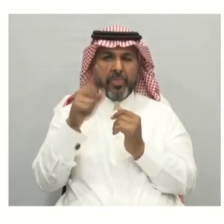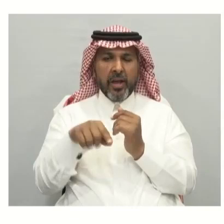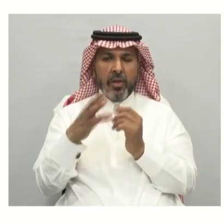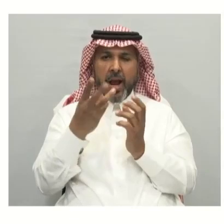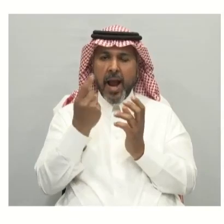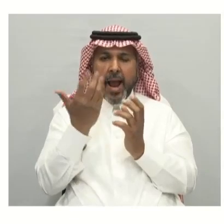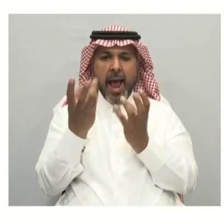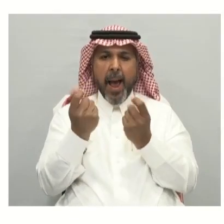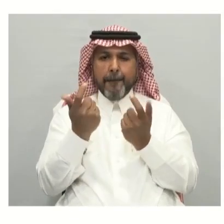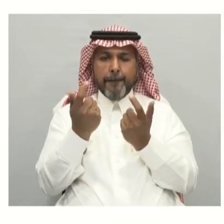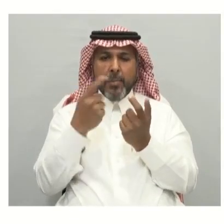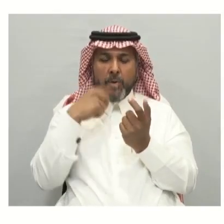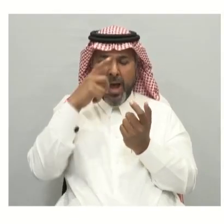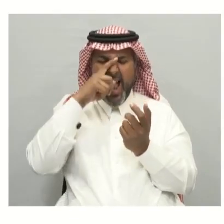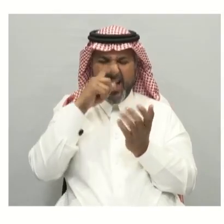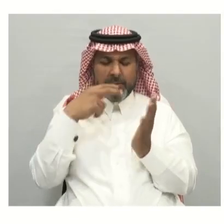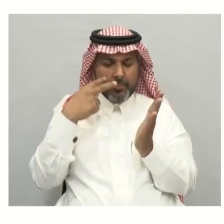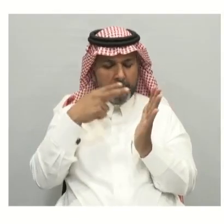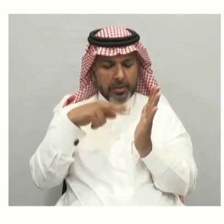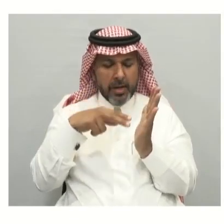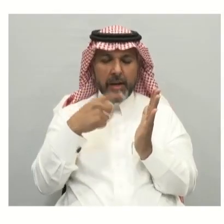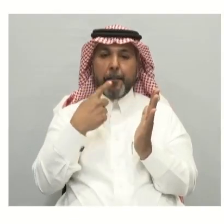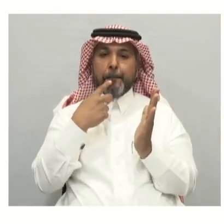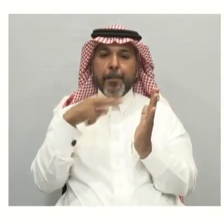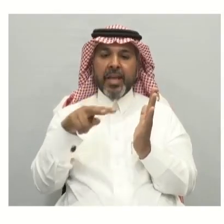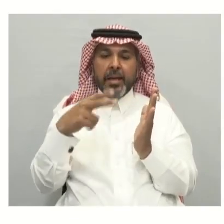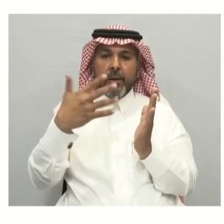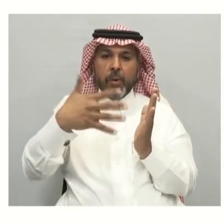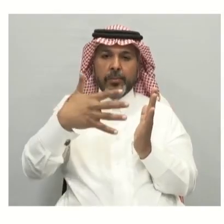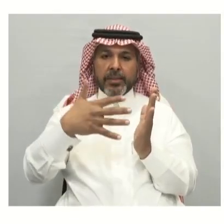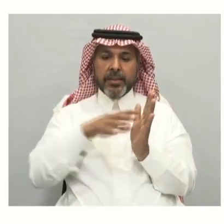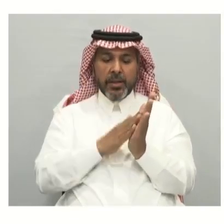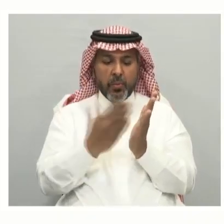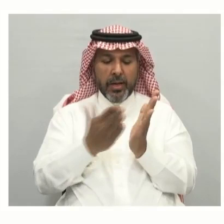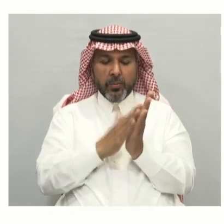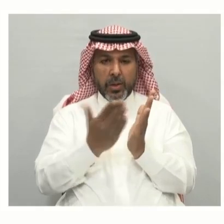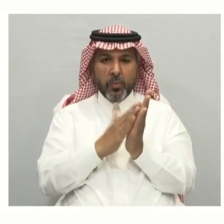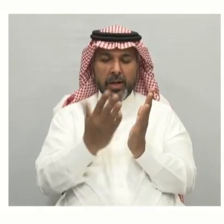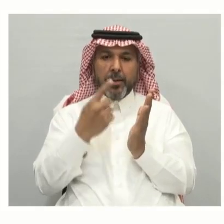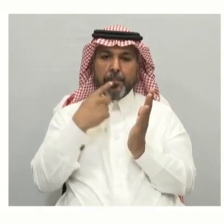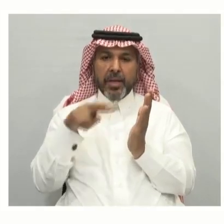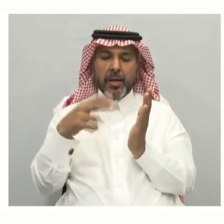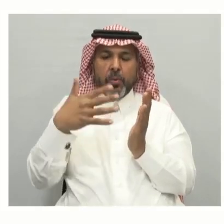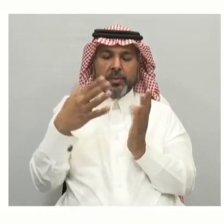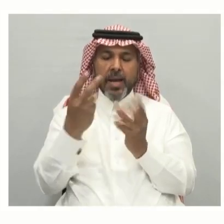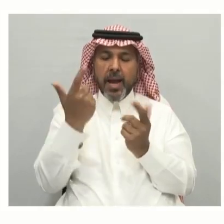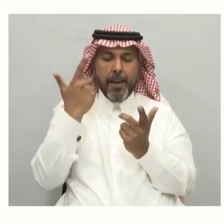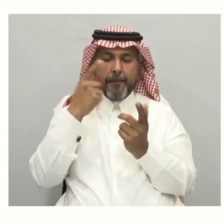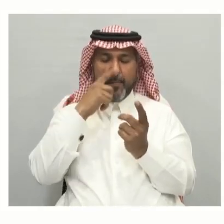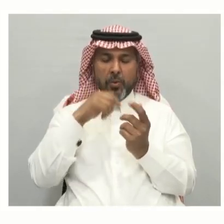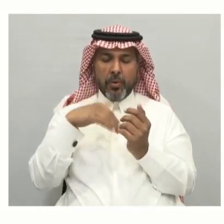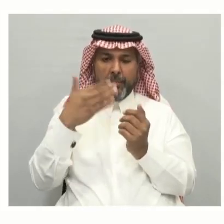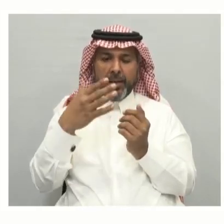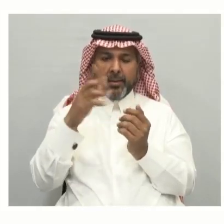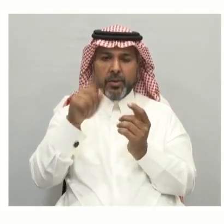150 صفحه من الكتاب هذا التمثيل بالنقاط يمثل قراءه